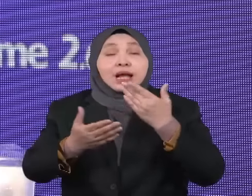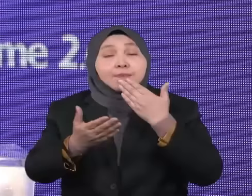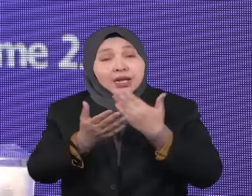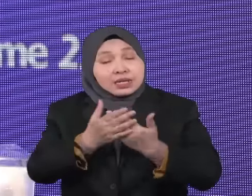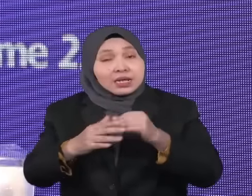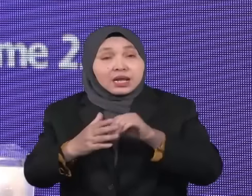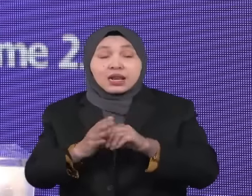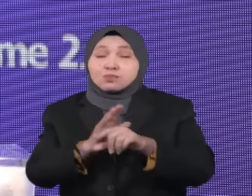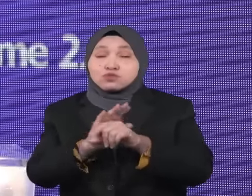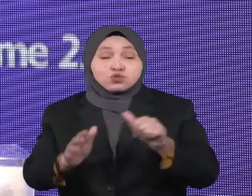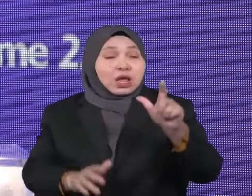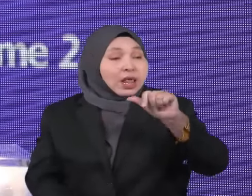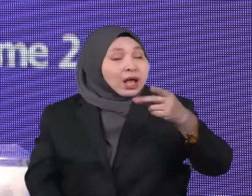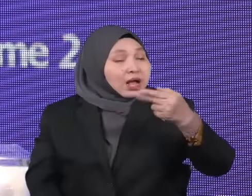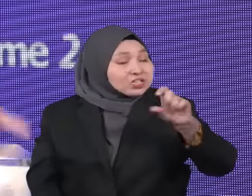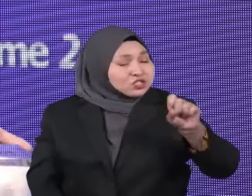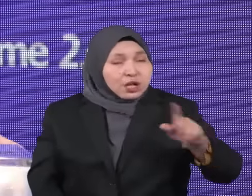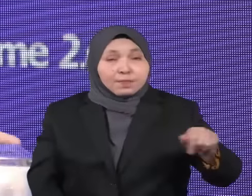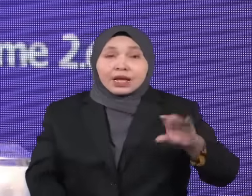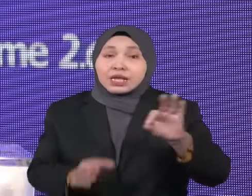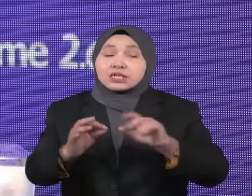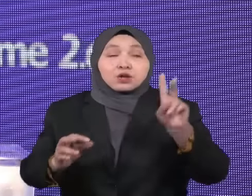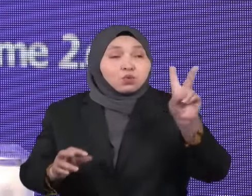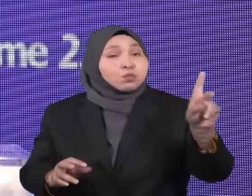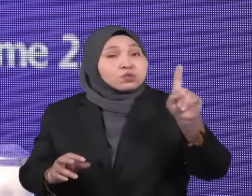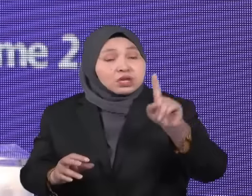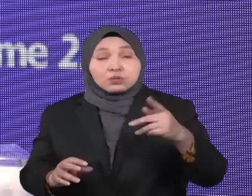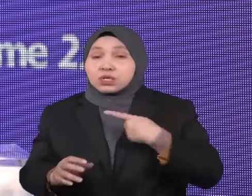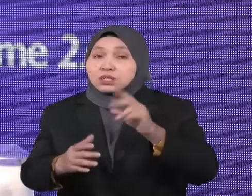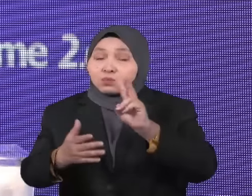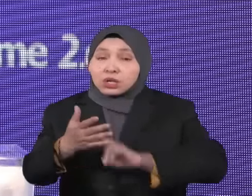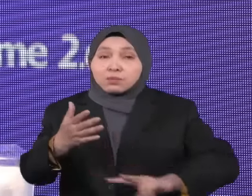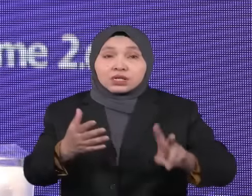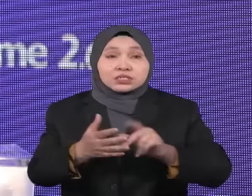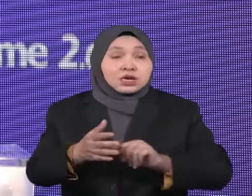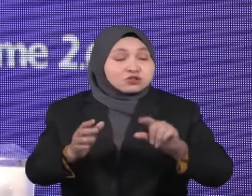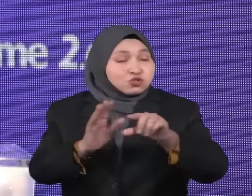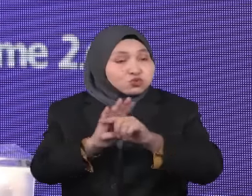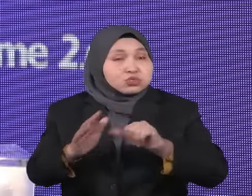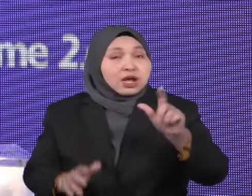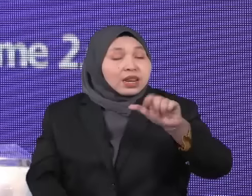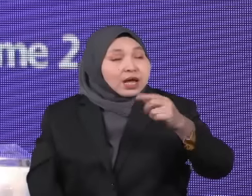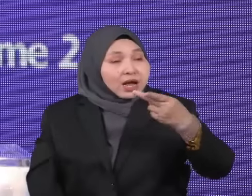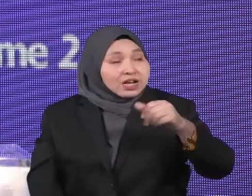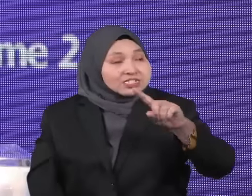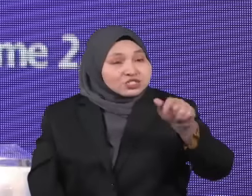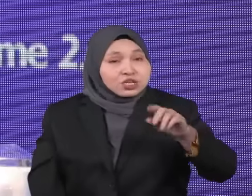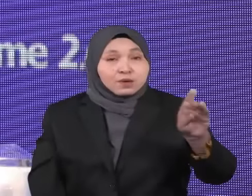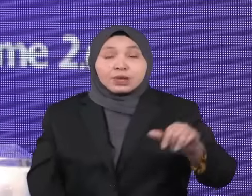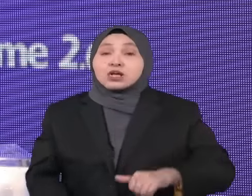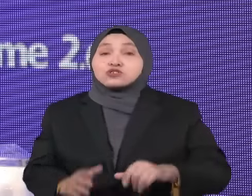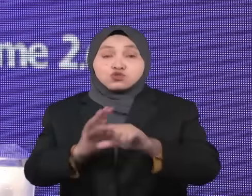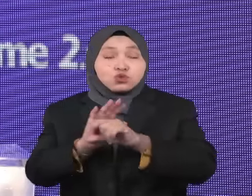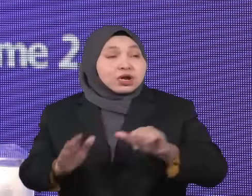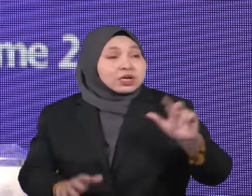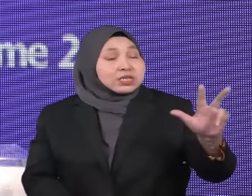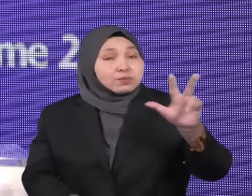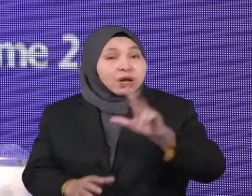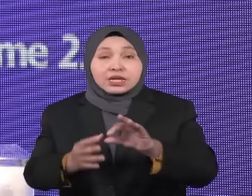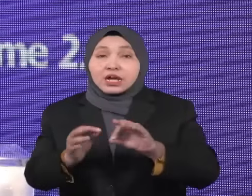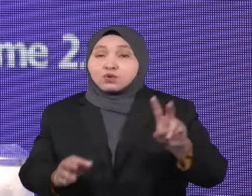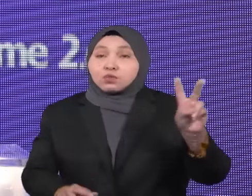surah Al-Ahzab ayat yang ke-21, Ustaz. Ya, kalau boleh kita baca surah Al-Ahzab surah yang ke-33 ayat 21